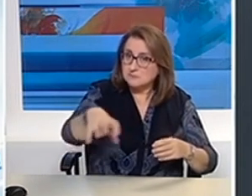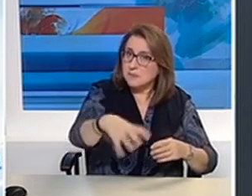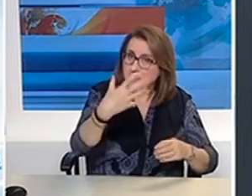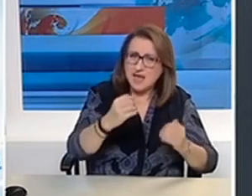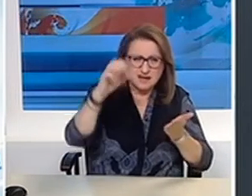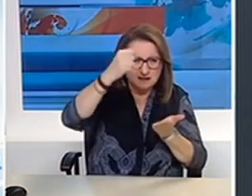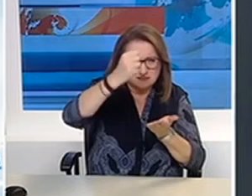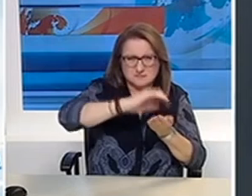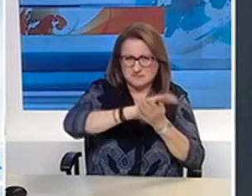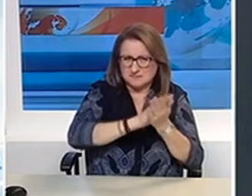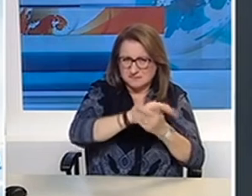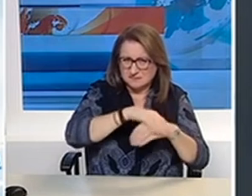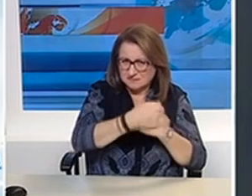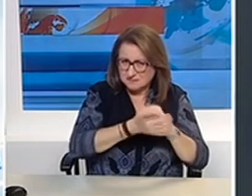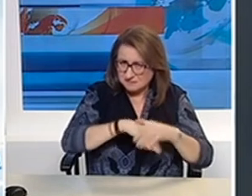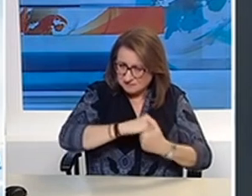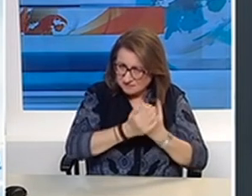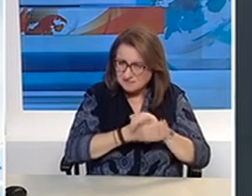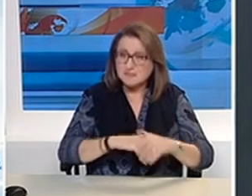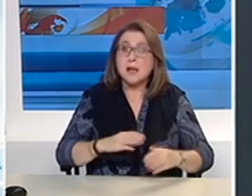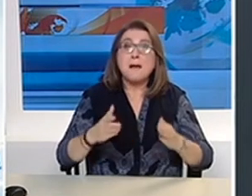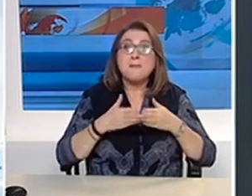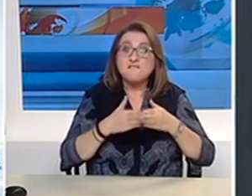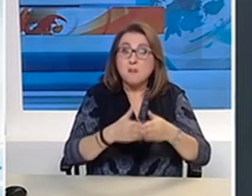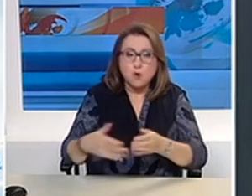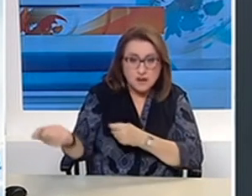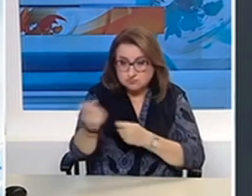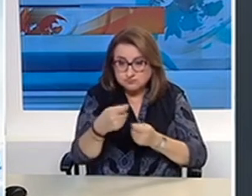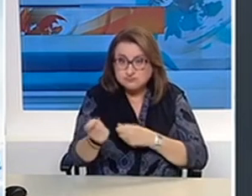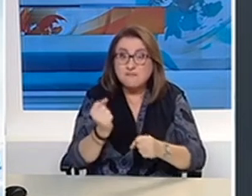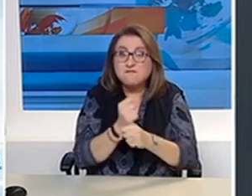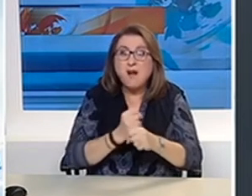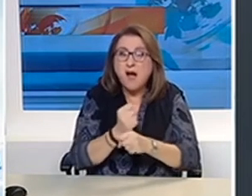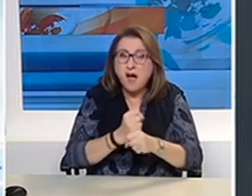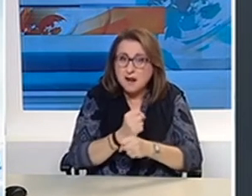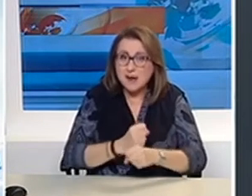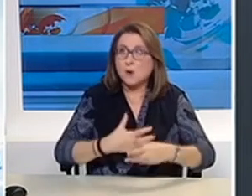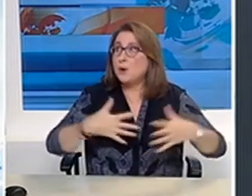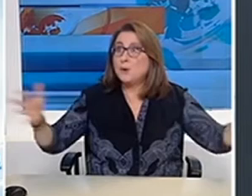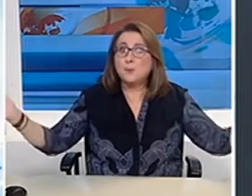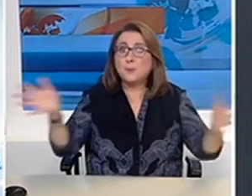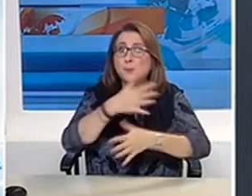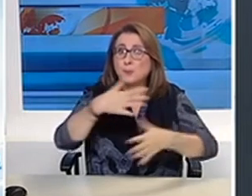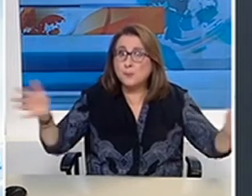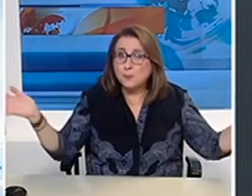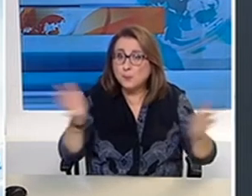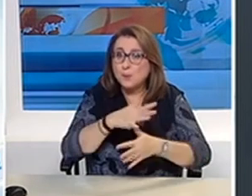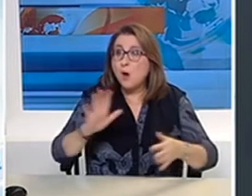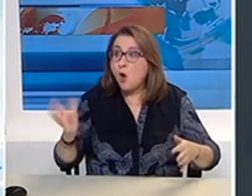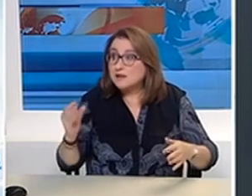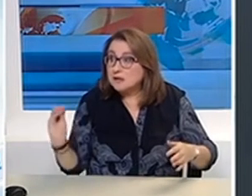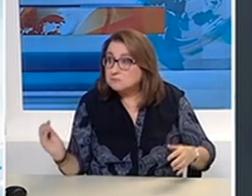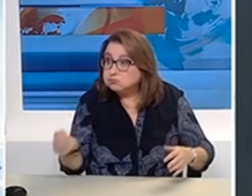πλοίου, την καθαριότητα και την απολύμανση των πλοίων, τον αερισμό και τον κλισματισμό των πλοίων, την διαχείριση ύποπτου